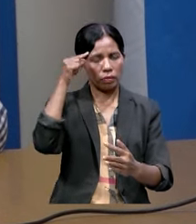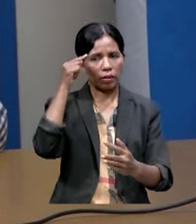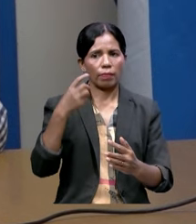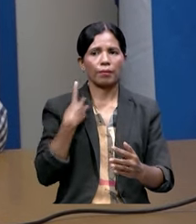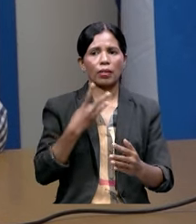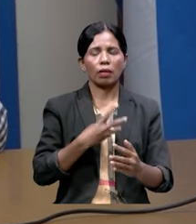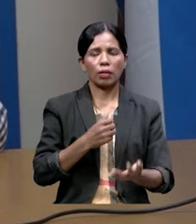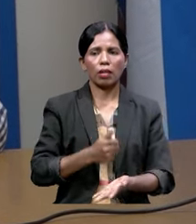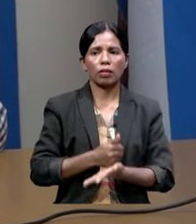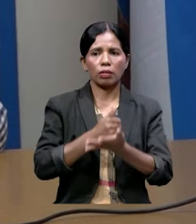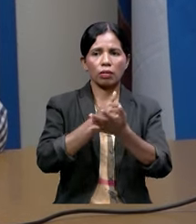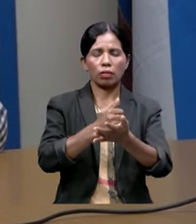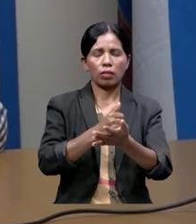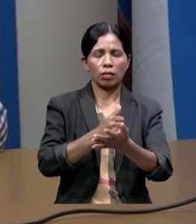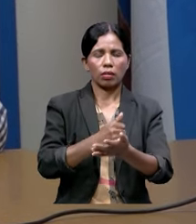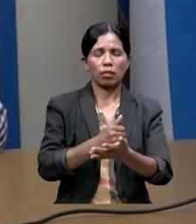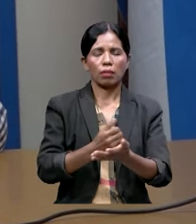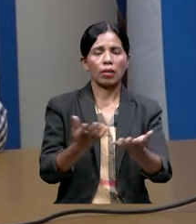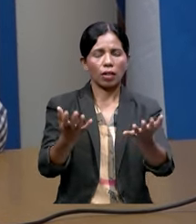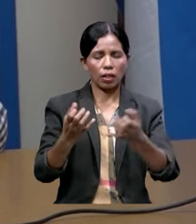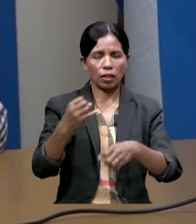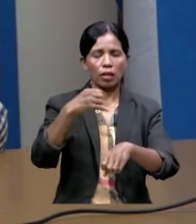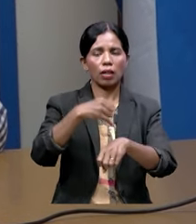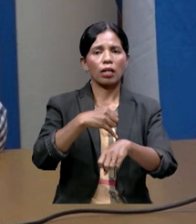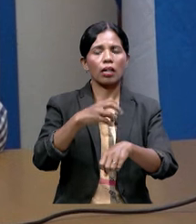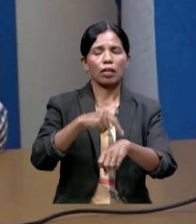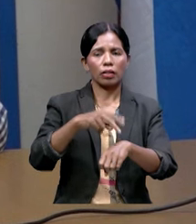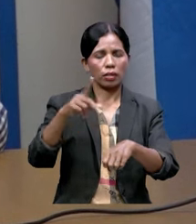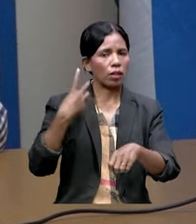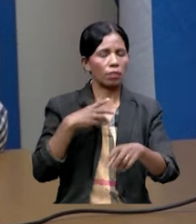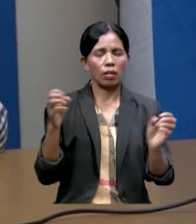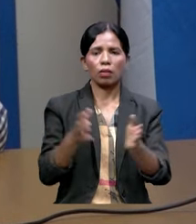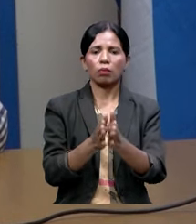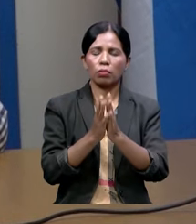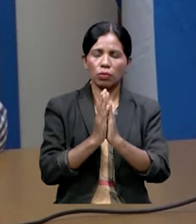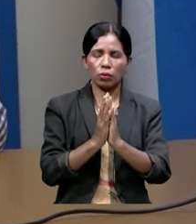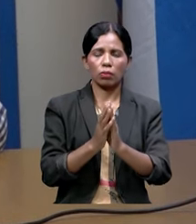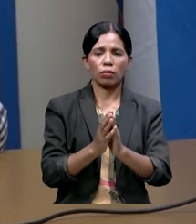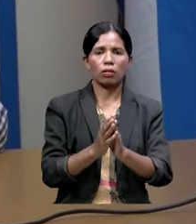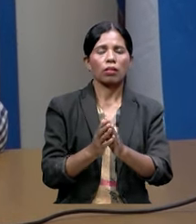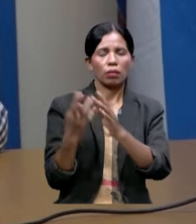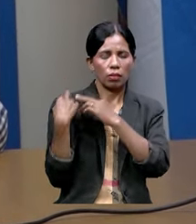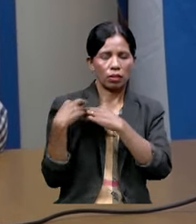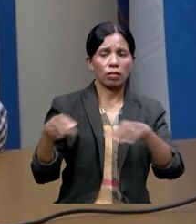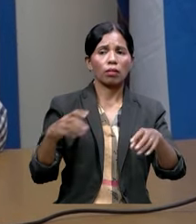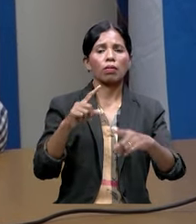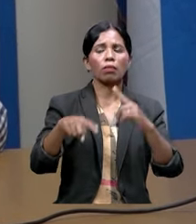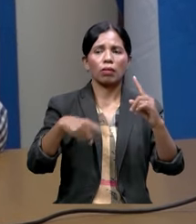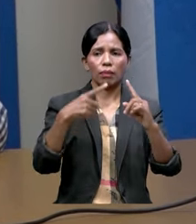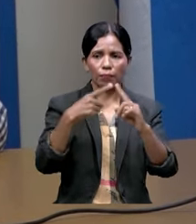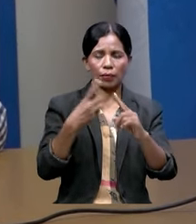Ami defende ne defende interesse na saun ini ana. Ami la defende posisaun ini. Tambai dane bain hira